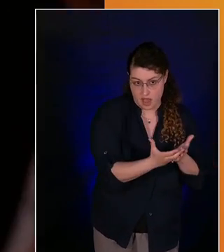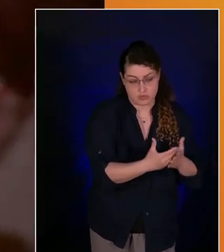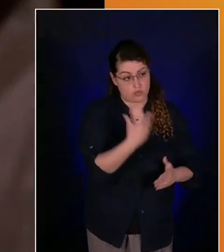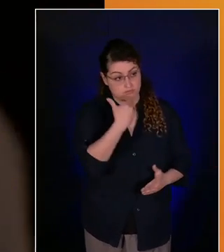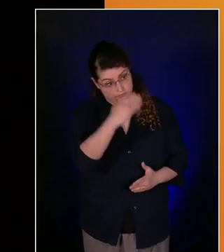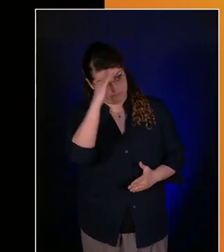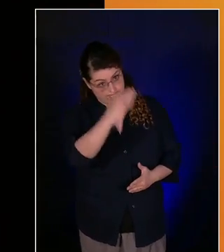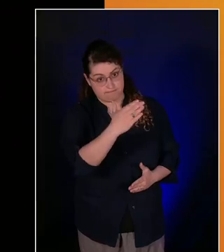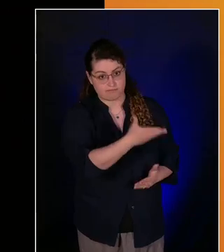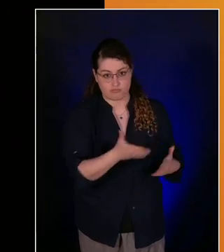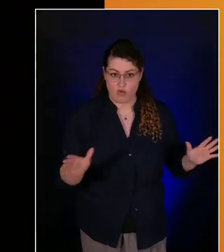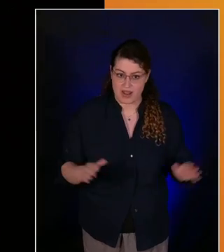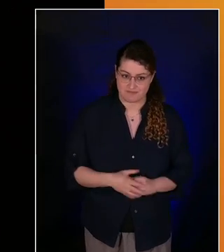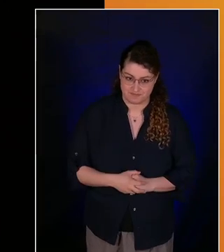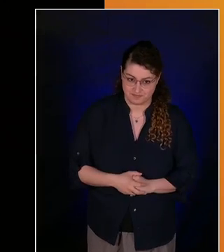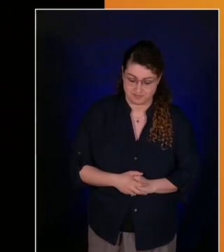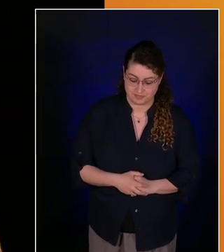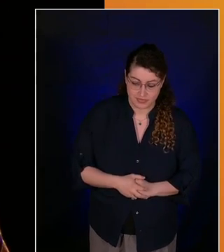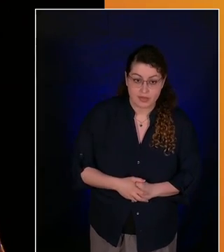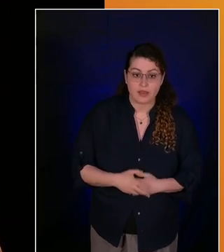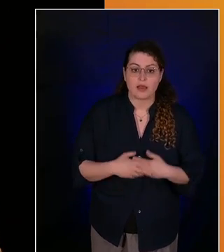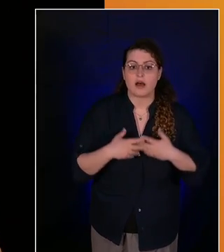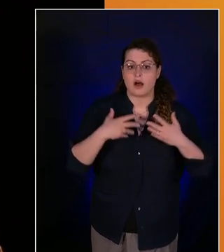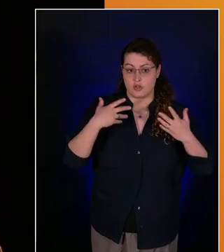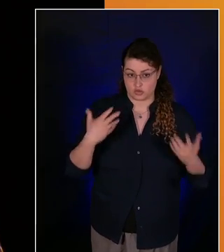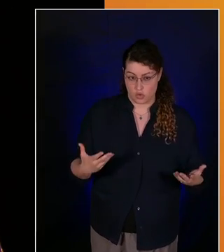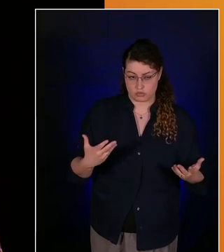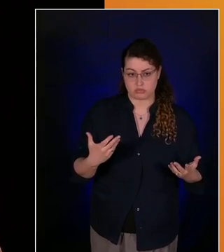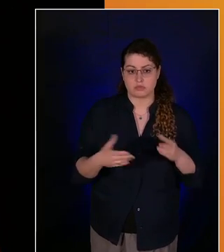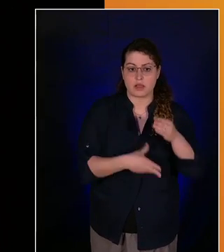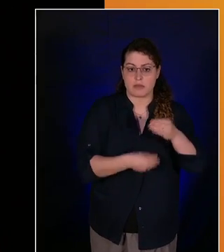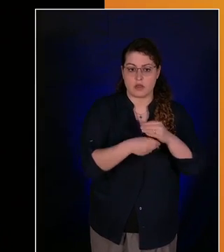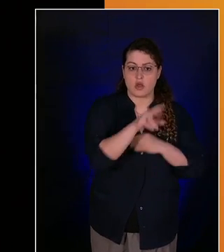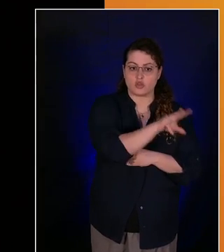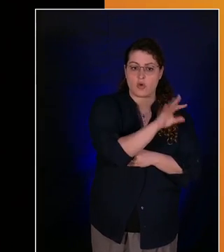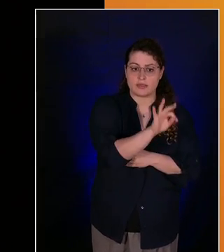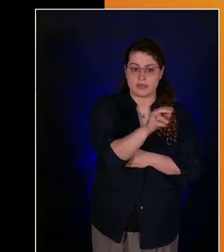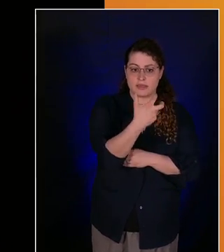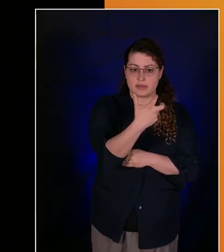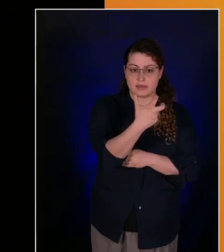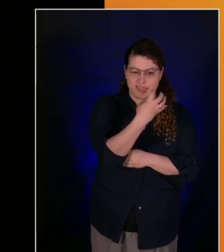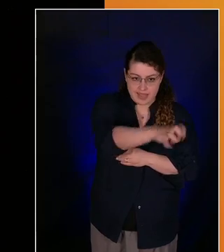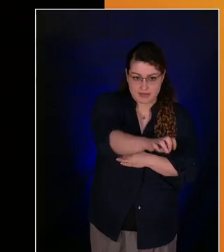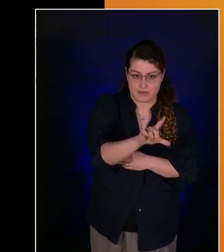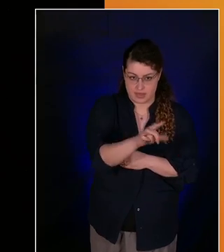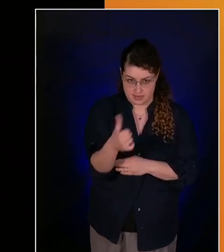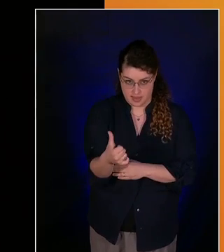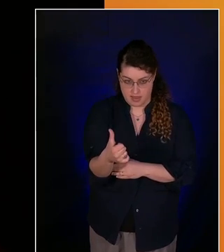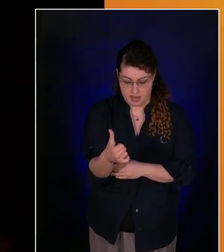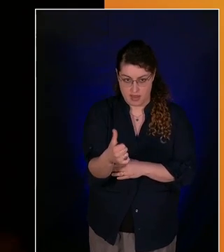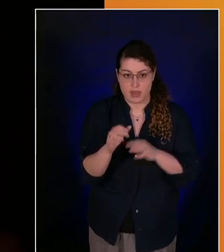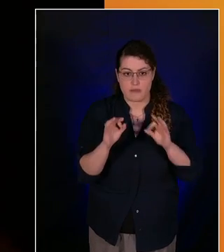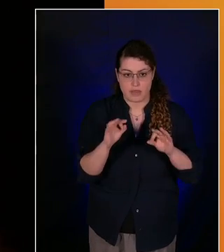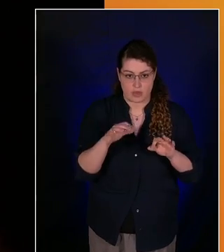territoire voilà euh c'est par rapport à un amendement 3T 421 sur la mise en place la la